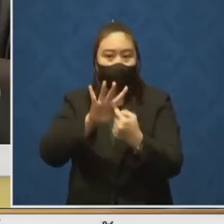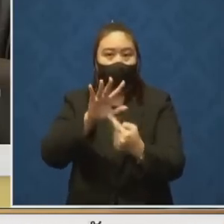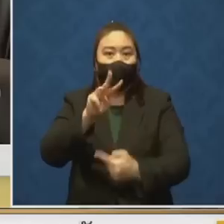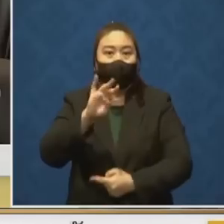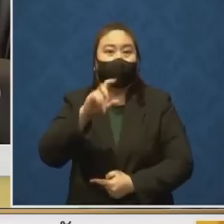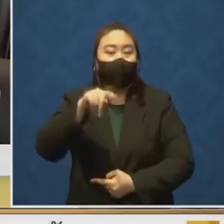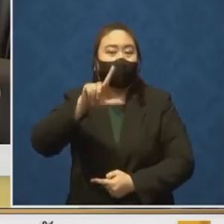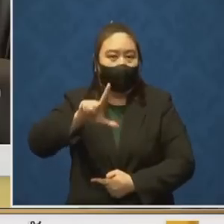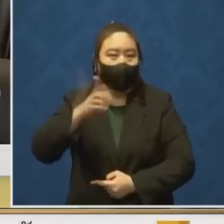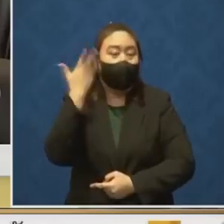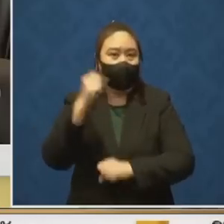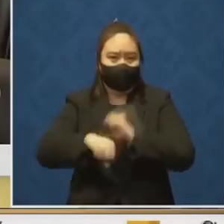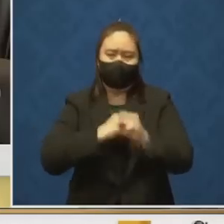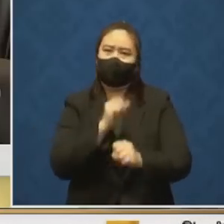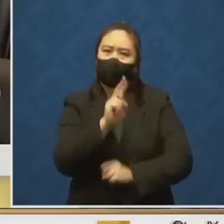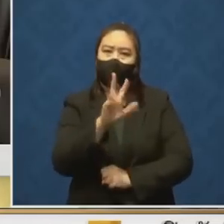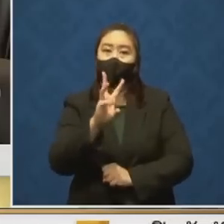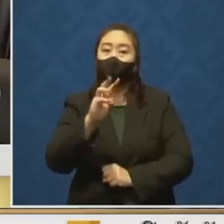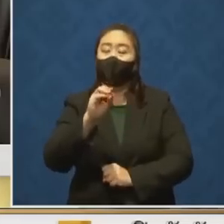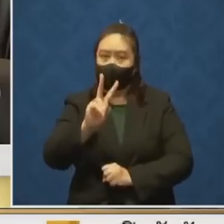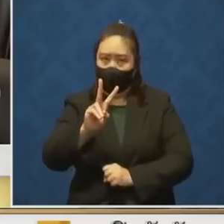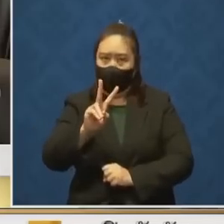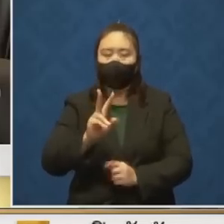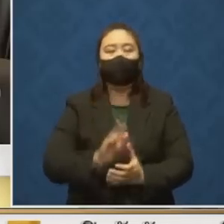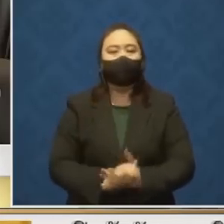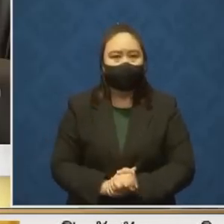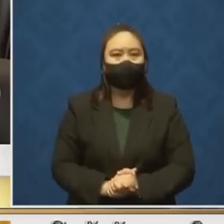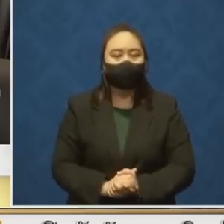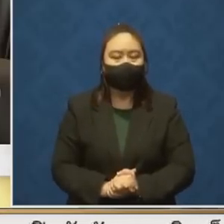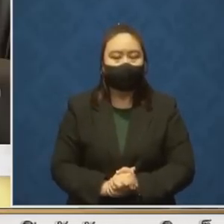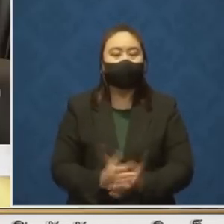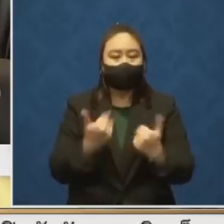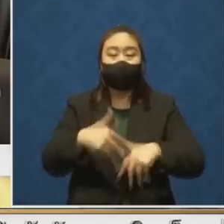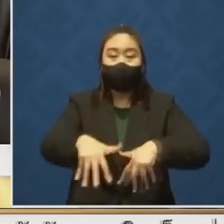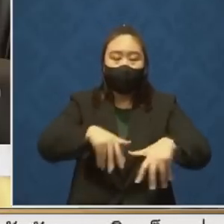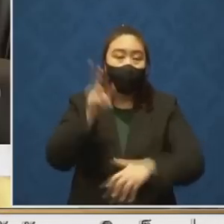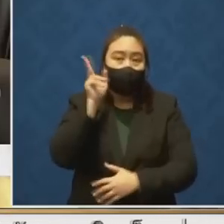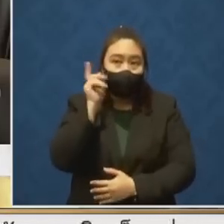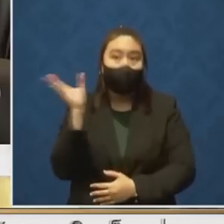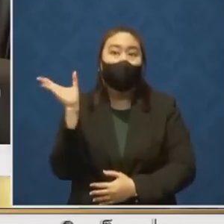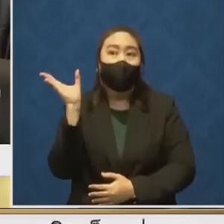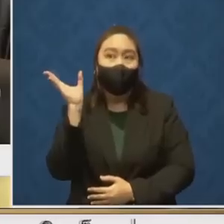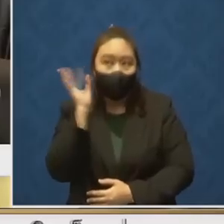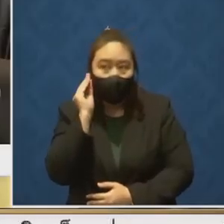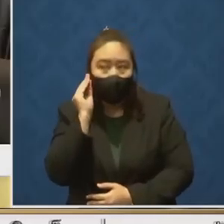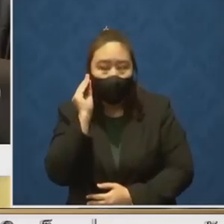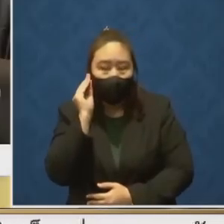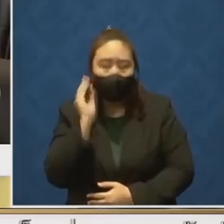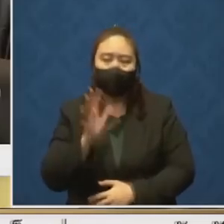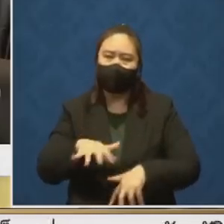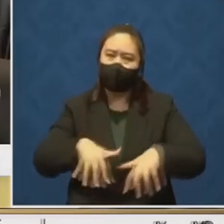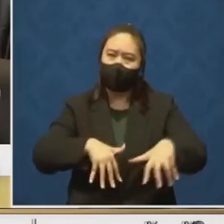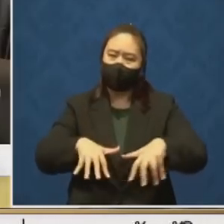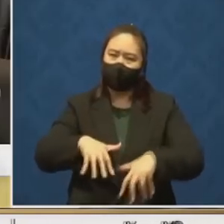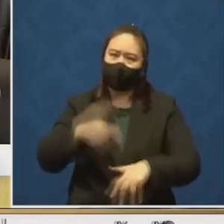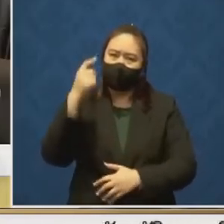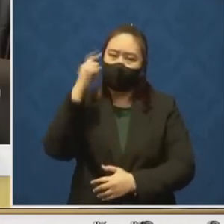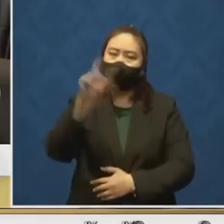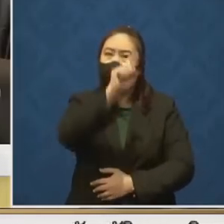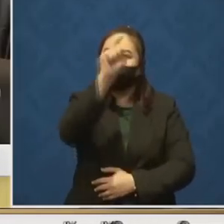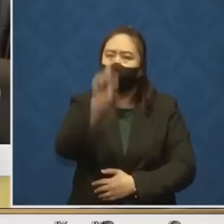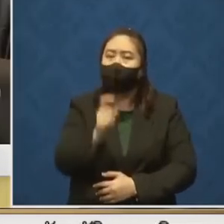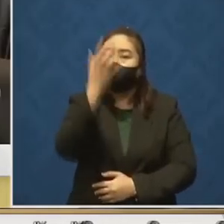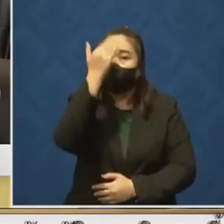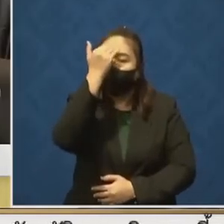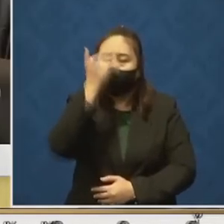562 ค่ะทานประทานค่ะ เมื่อประชาชนทราบข่าวนี้หลายคนก็ตคำถามวาทำไม